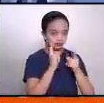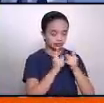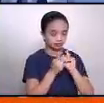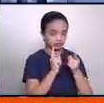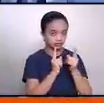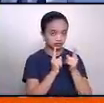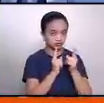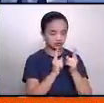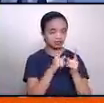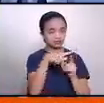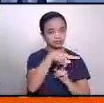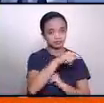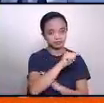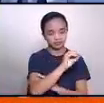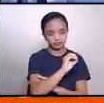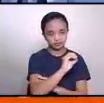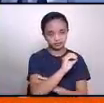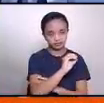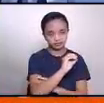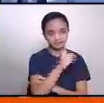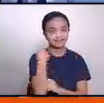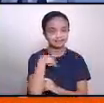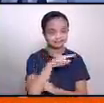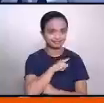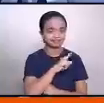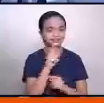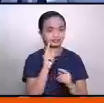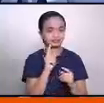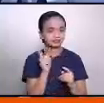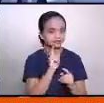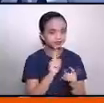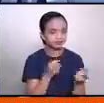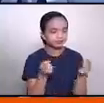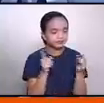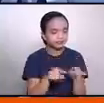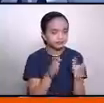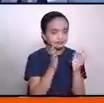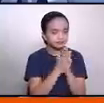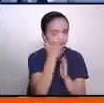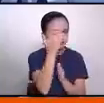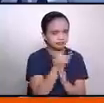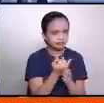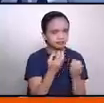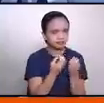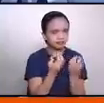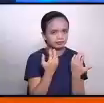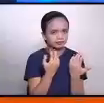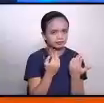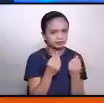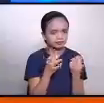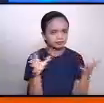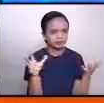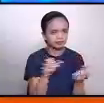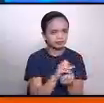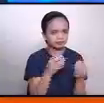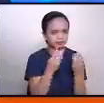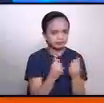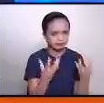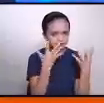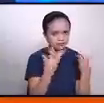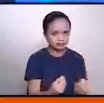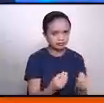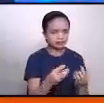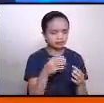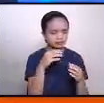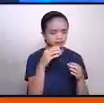tong PAW. Kami na ho mag-uusisa kung ano nangyari at bakit na-dismiss. Opo. At anong ibinigay na dahilan, ba't